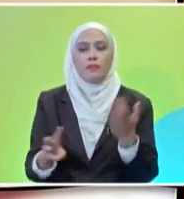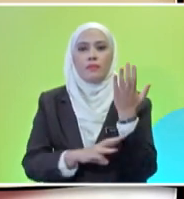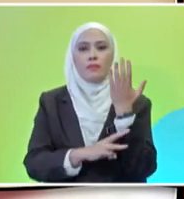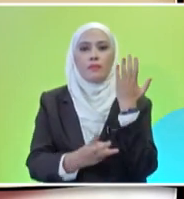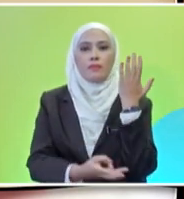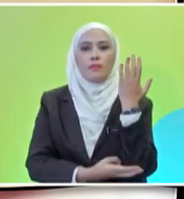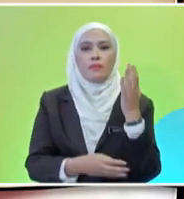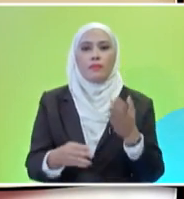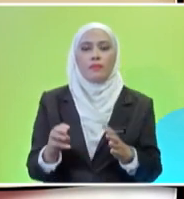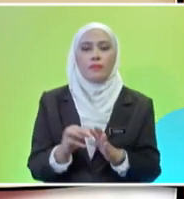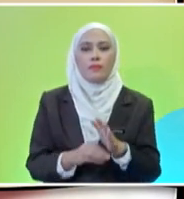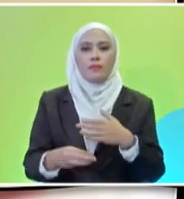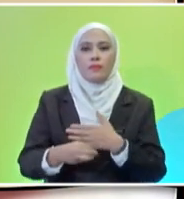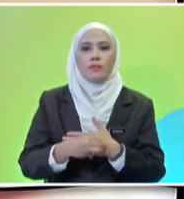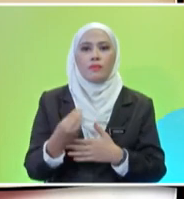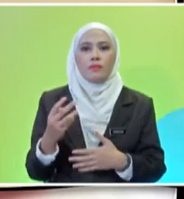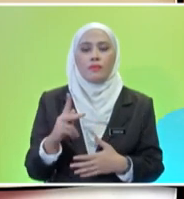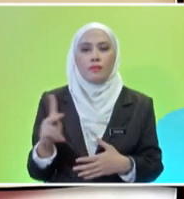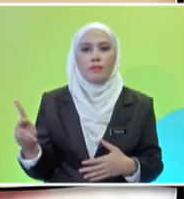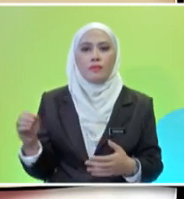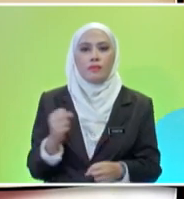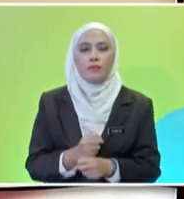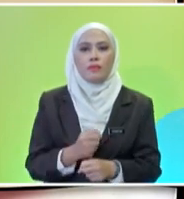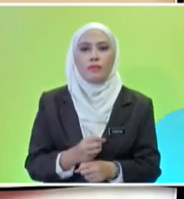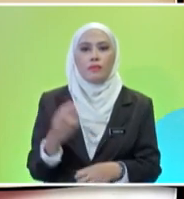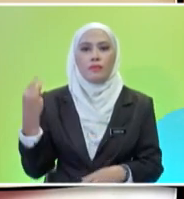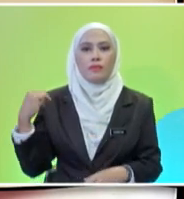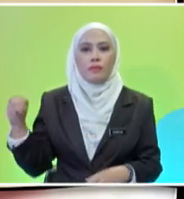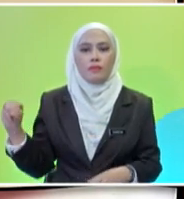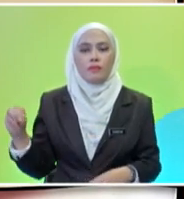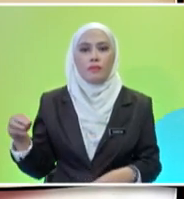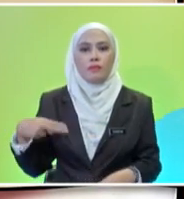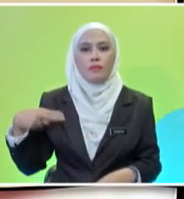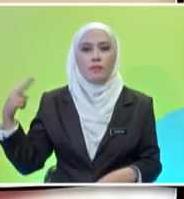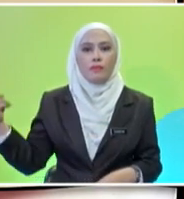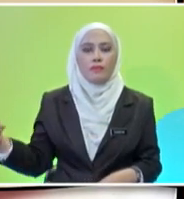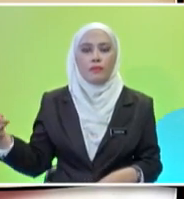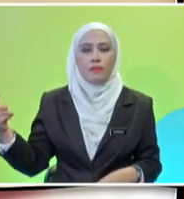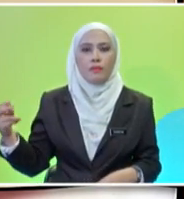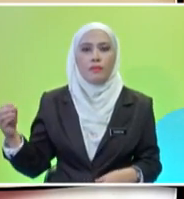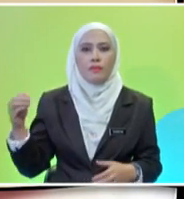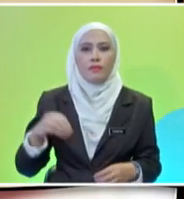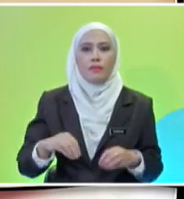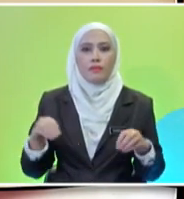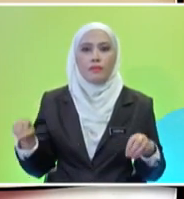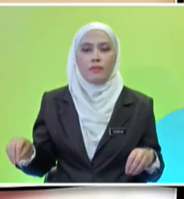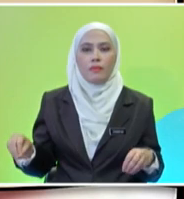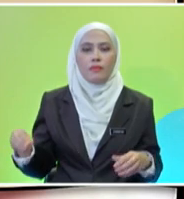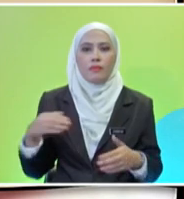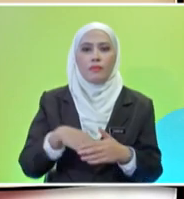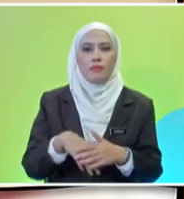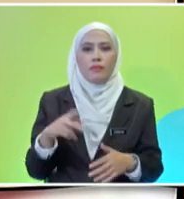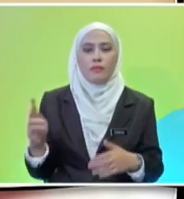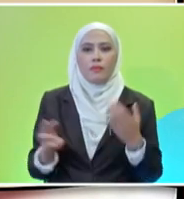memudahkan kerja mereka hasil tanaman dimasukkan di dalam